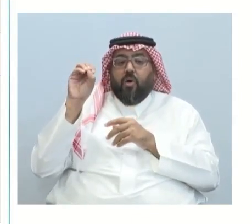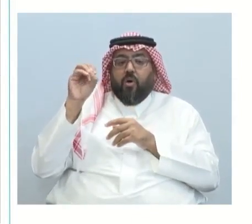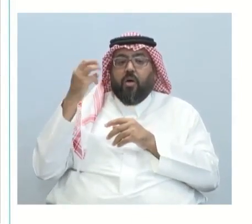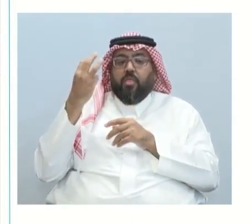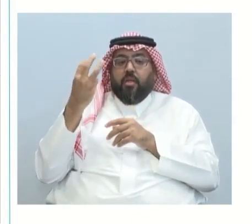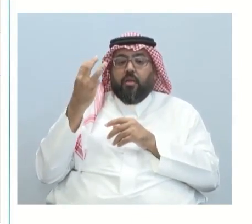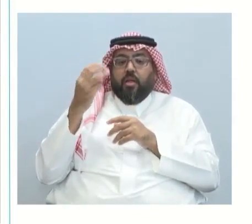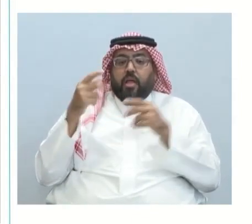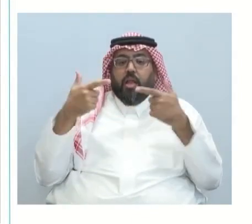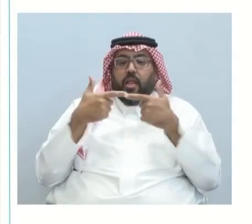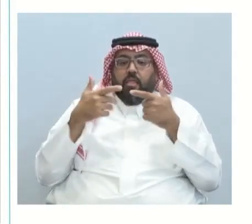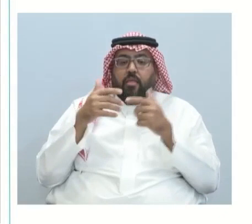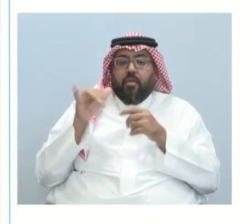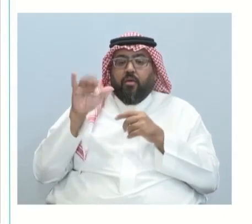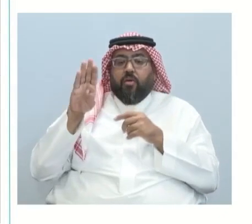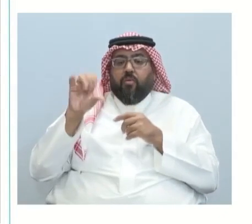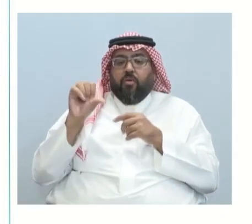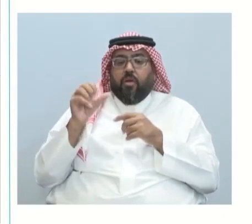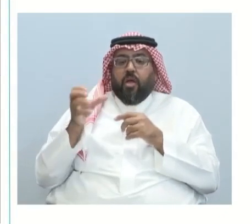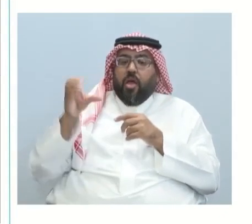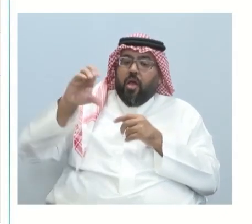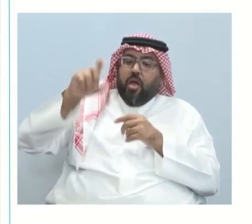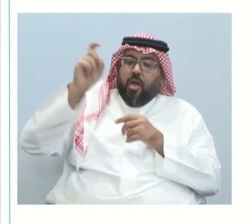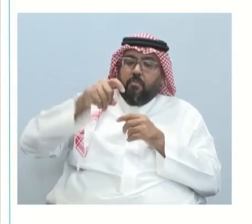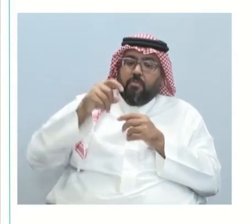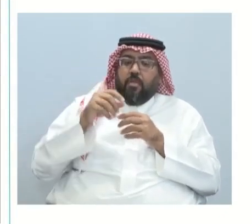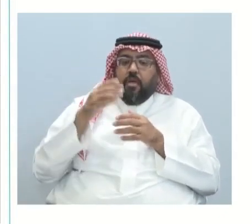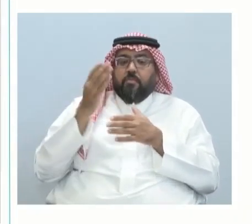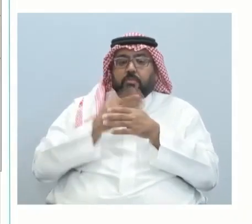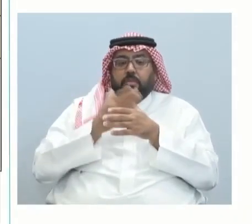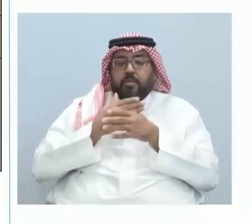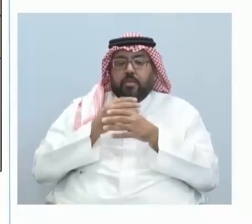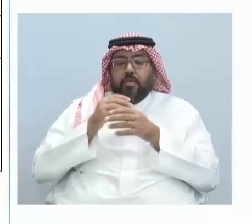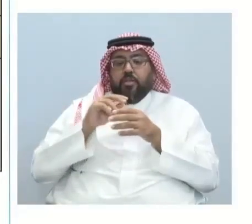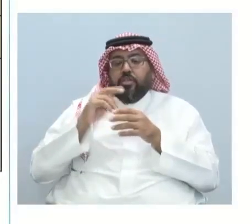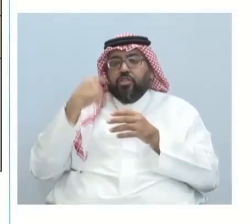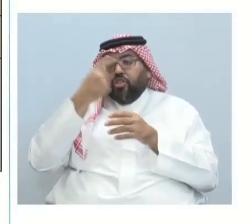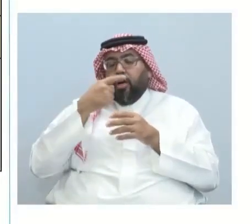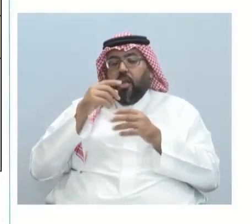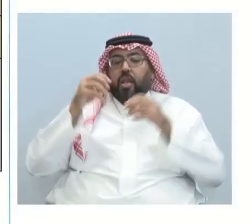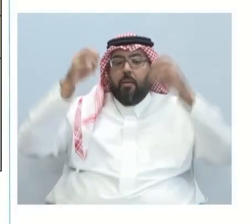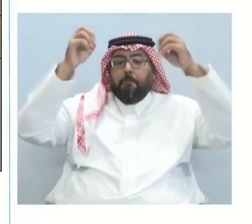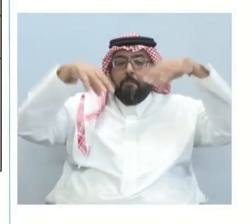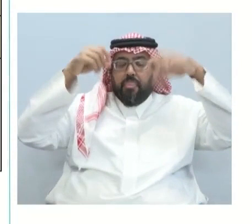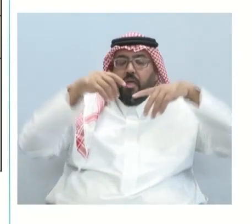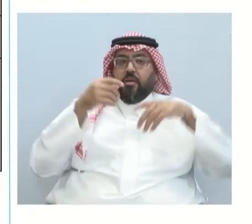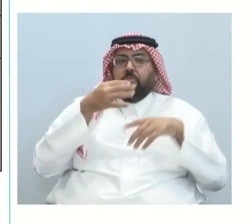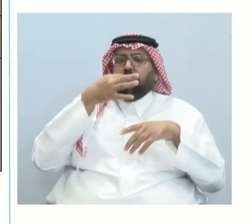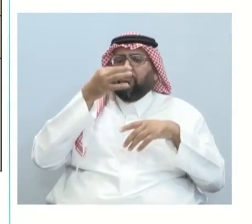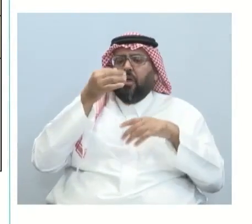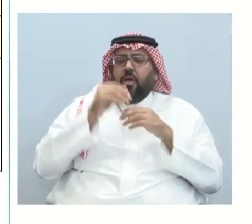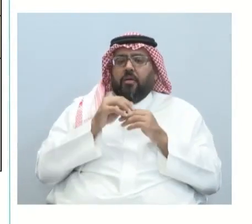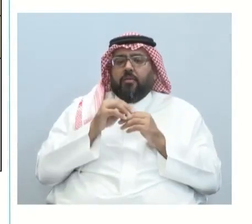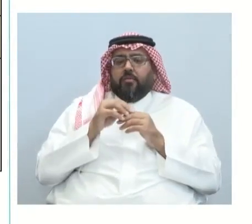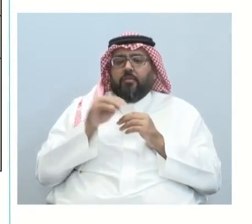الكبريت الذي يسقط على الارض على شكل مطر حمضي كذلك حمض الكربونيك